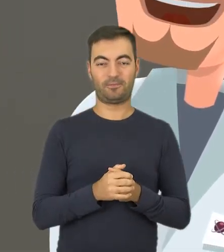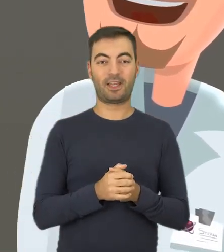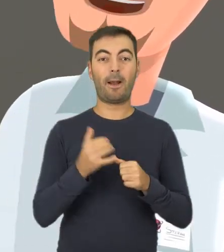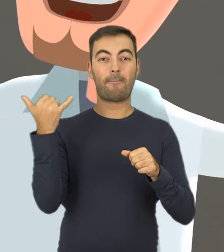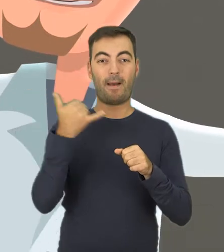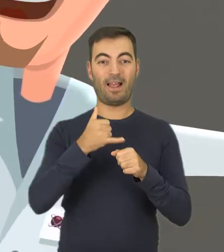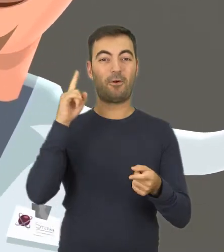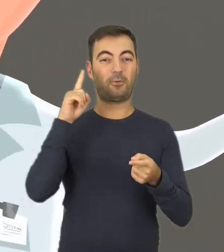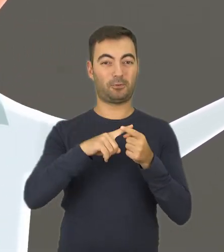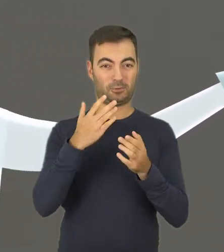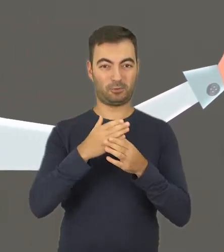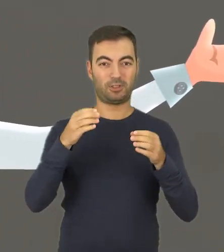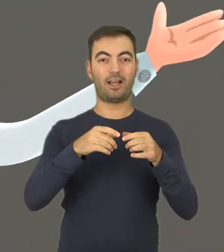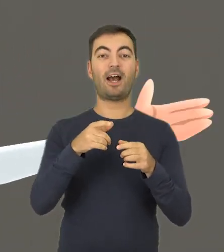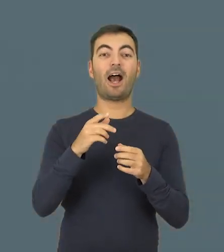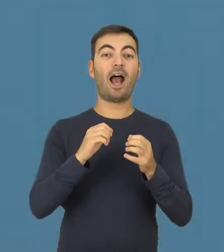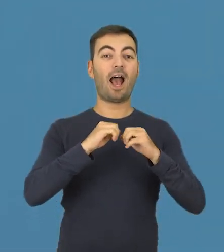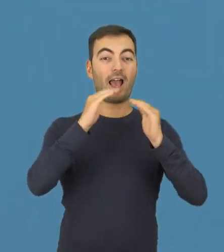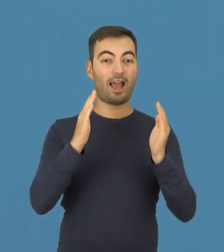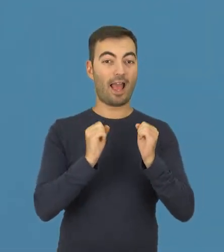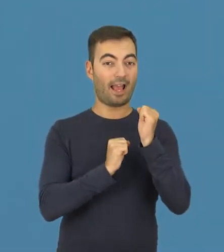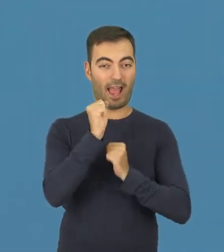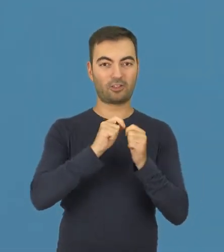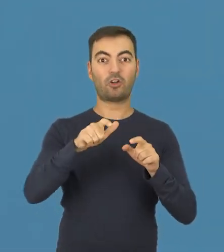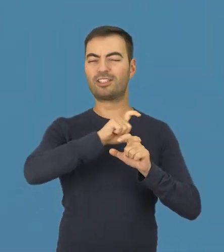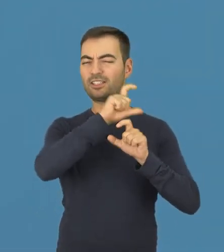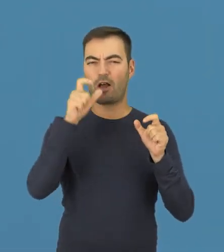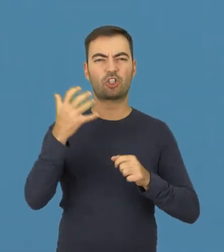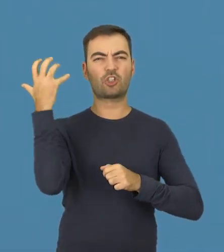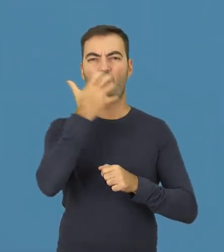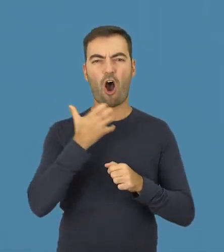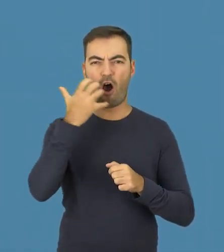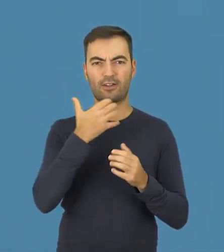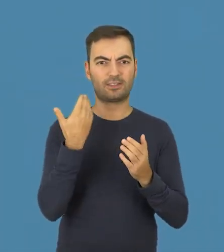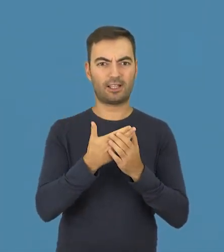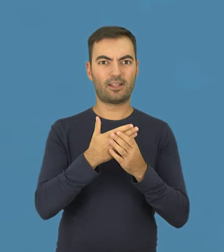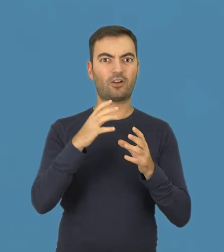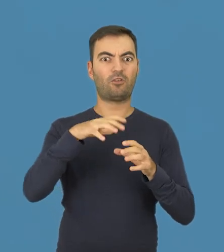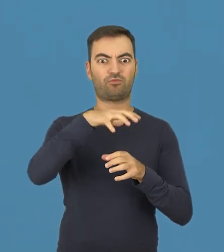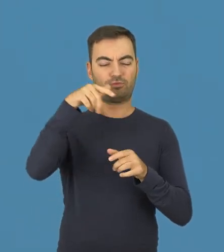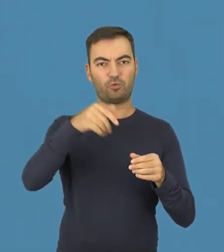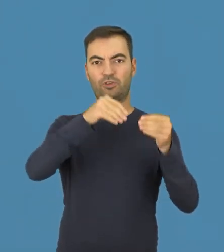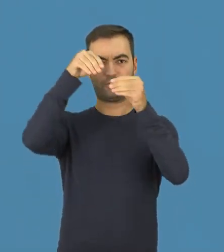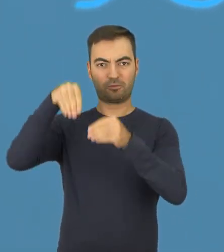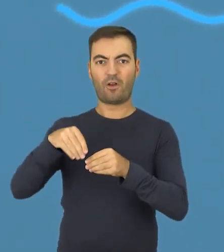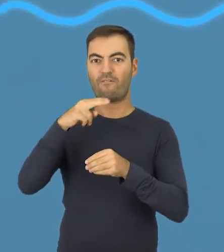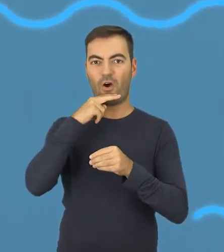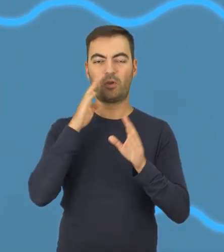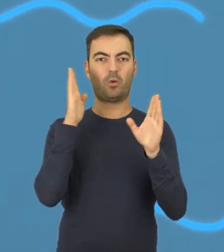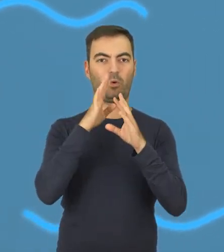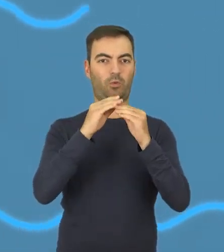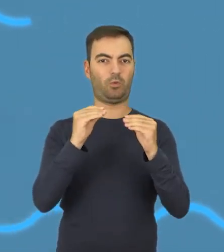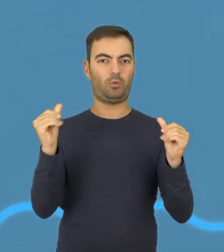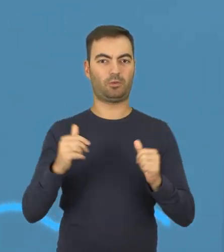Zużyte paliwo z reaktora cały czas wydziela ciepło, grzeje się i dlatego musi stać w wodzie i się chłodzić.